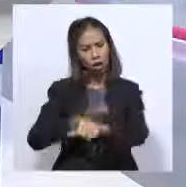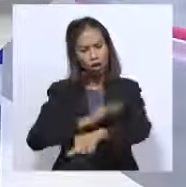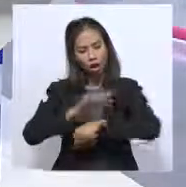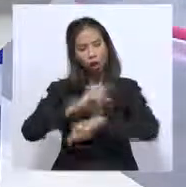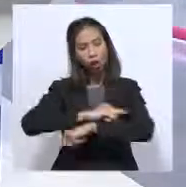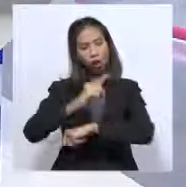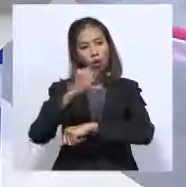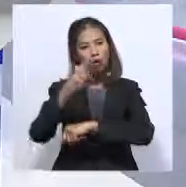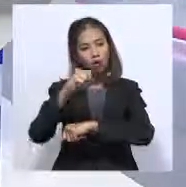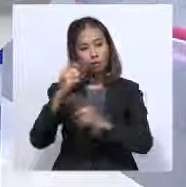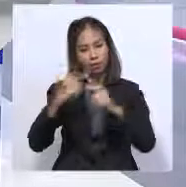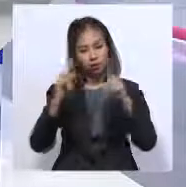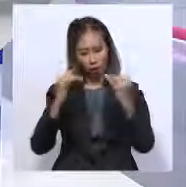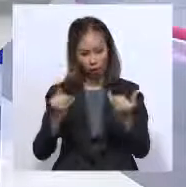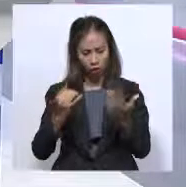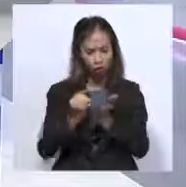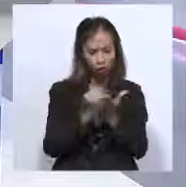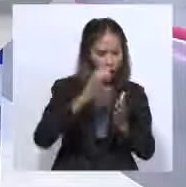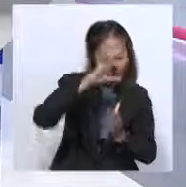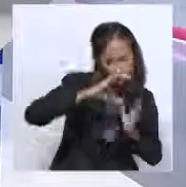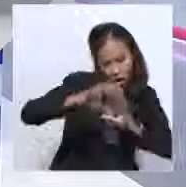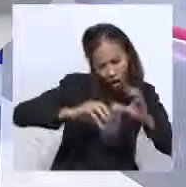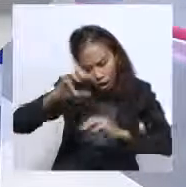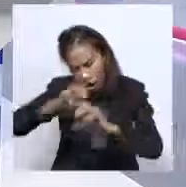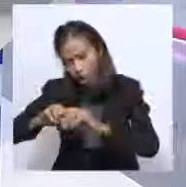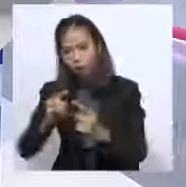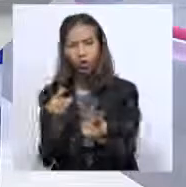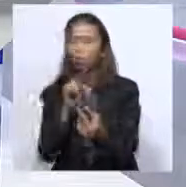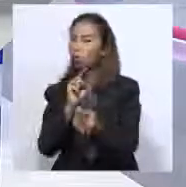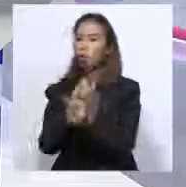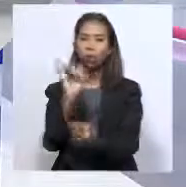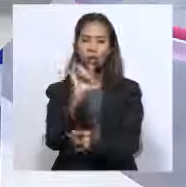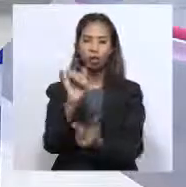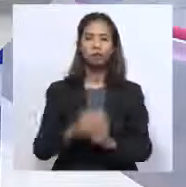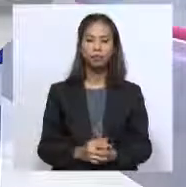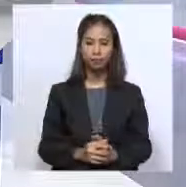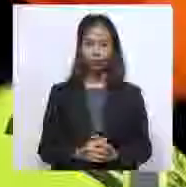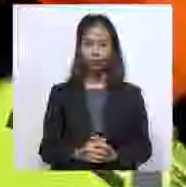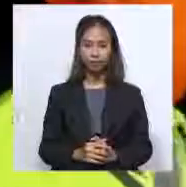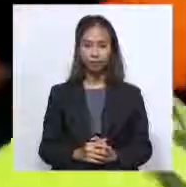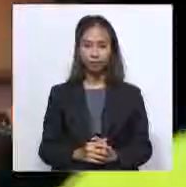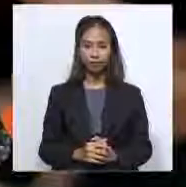เจ้าหน้าที่ยังคงออกค้นหาอย่างต่อเนื่องแต่ตอนนี้ก็ยังไม่พบตัวครับ